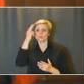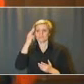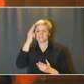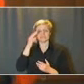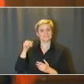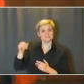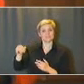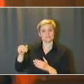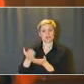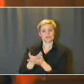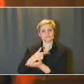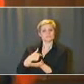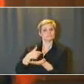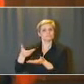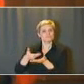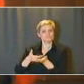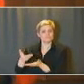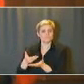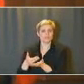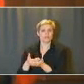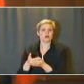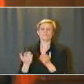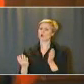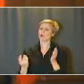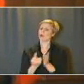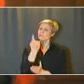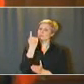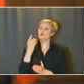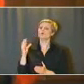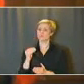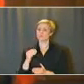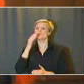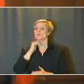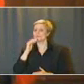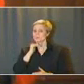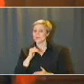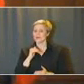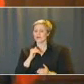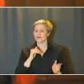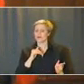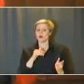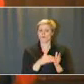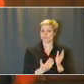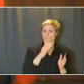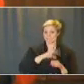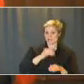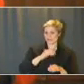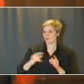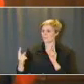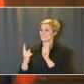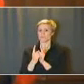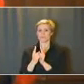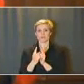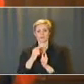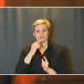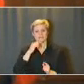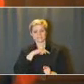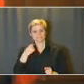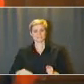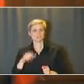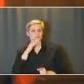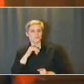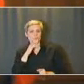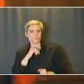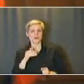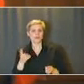vi samarbetar med. Vad som händer då är att ungdomar från Sverige möter ungdomar i Kina. Det är